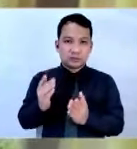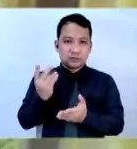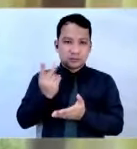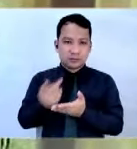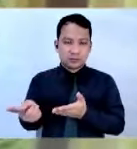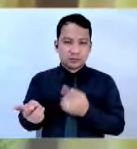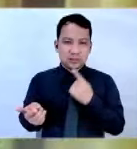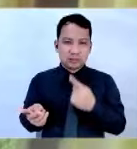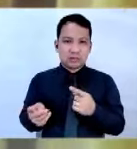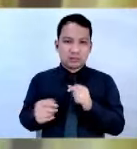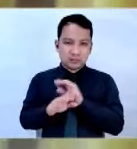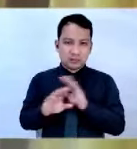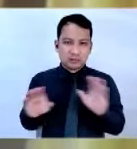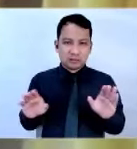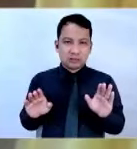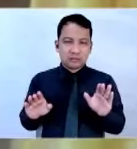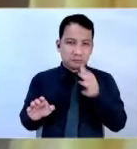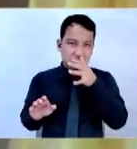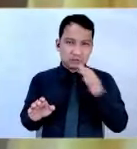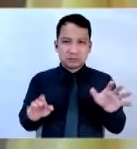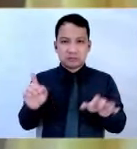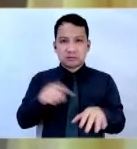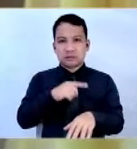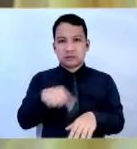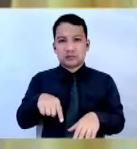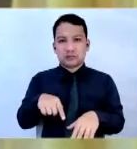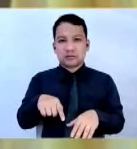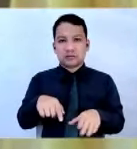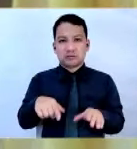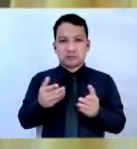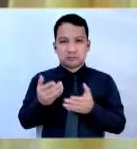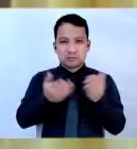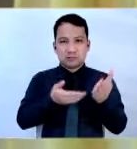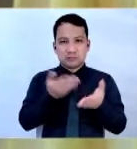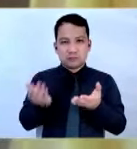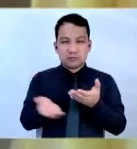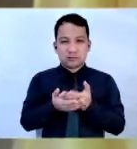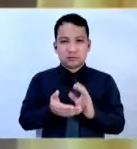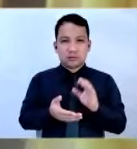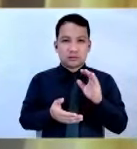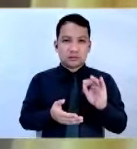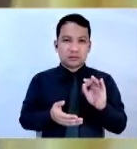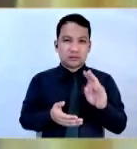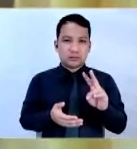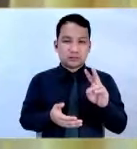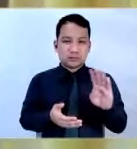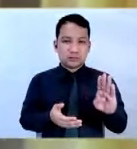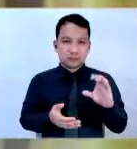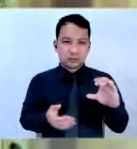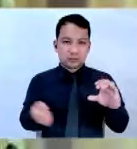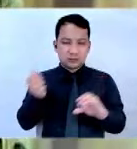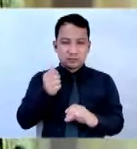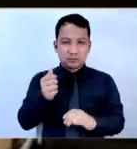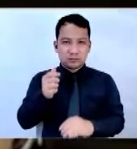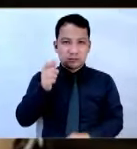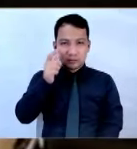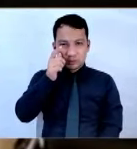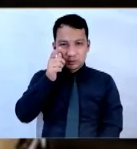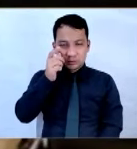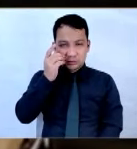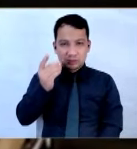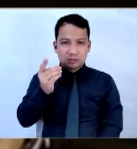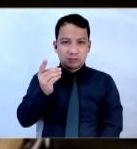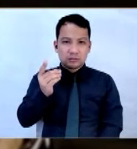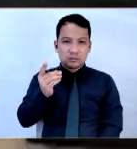na rin daw niyang patulan ang issue ng pagsasampa ng kaso ni dating FDCP chairperson na si Liza Dino laban sa